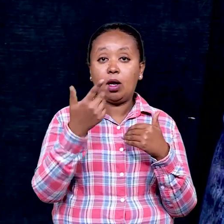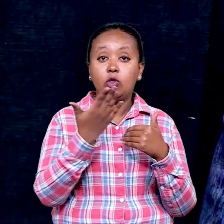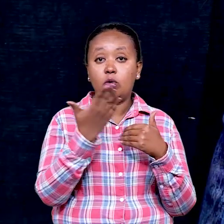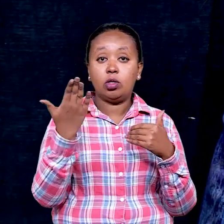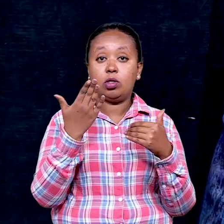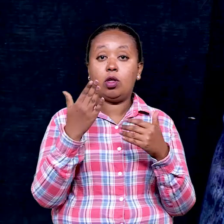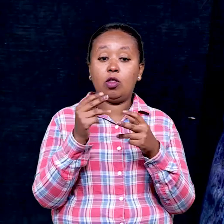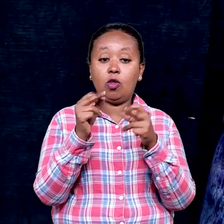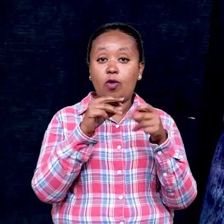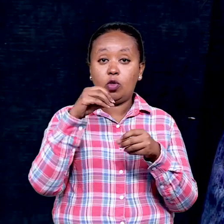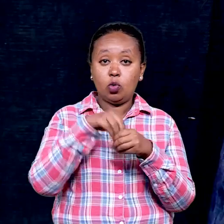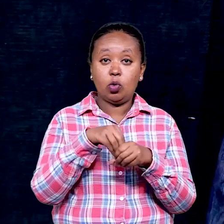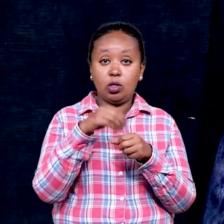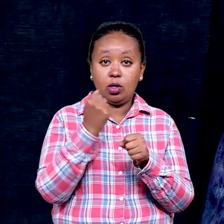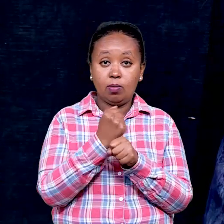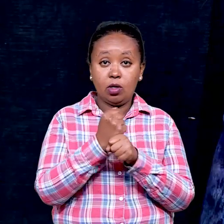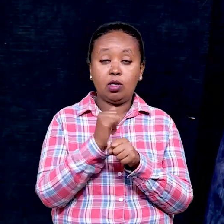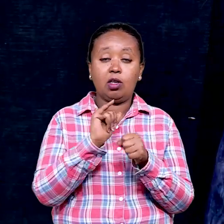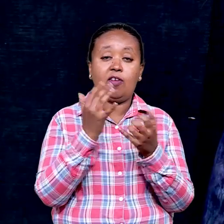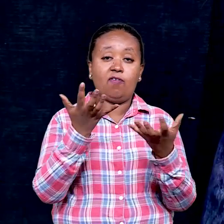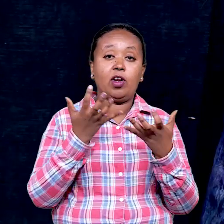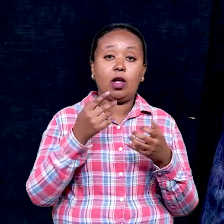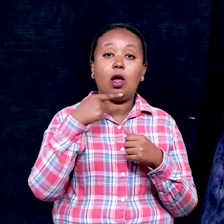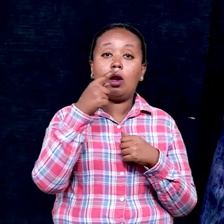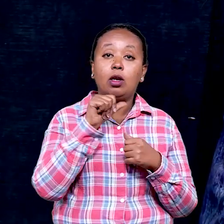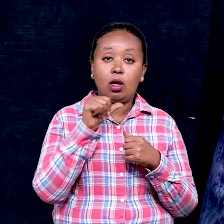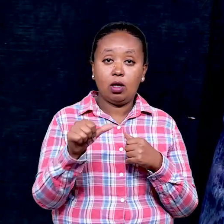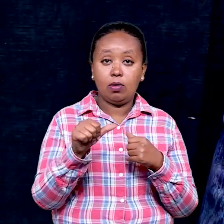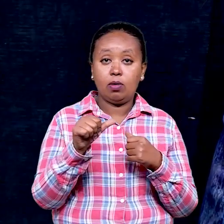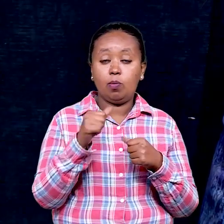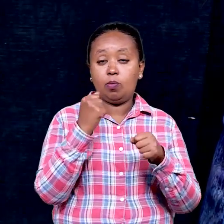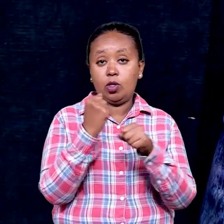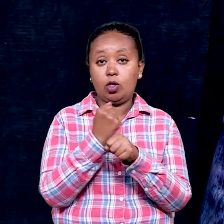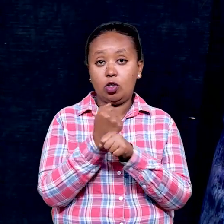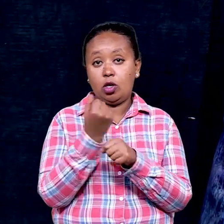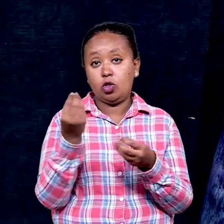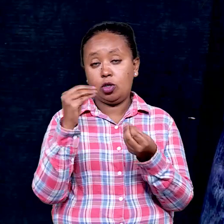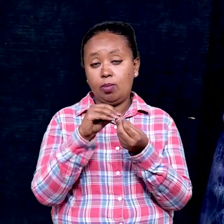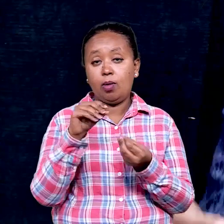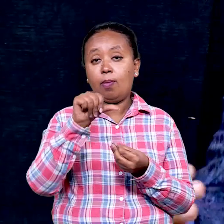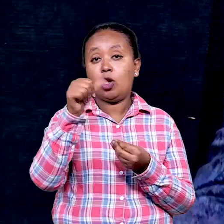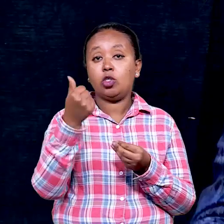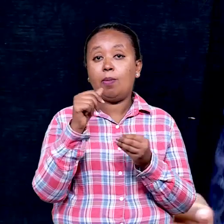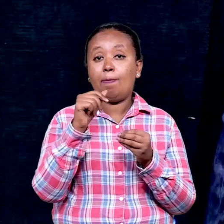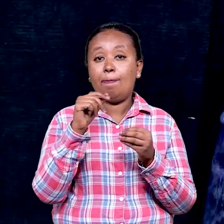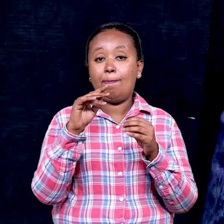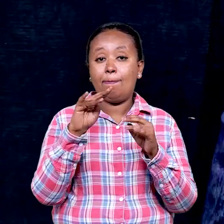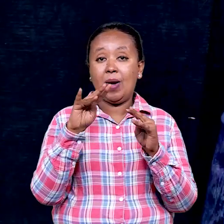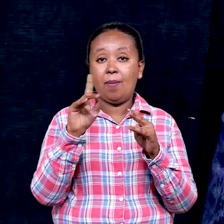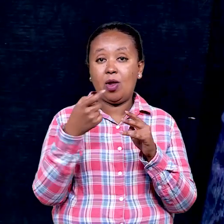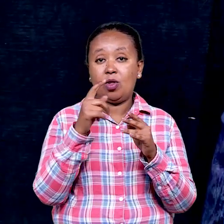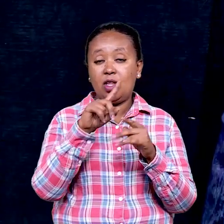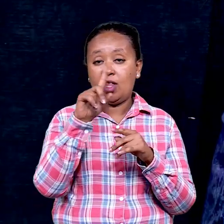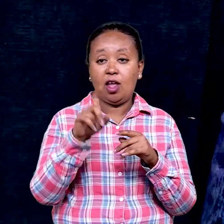የምንናገራቸው ነገሮች ሲቪክ ሶሳይቲ ውስጥ ስለምንሰራ እንደፈለግን አንናገርም። የምንሰራቸውም ጭምር በሌሎች መደበኛ ህጎች